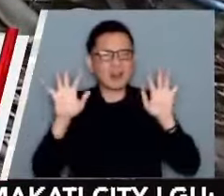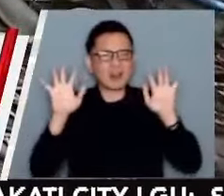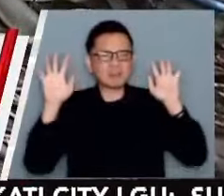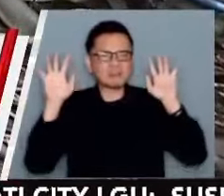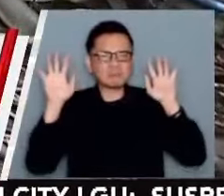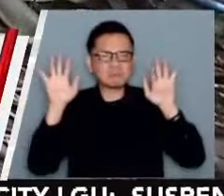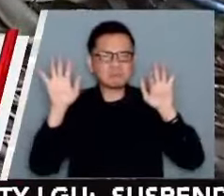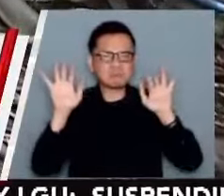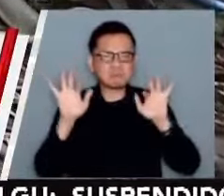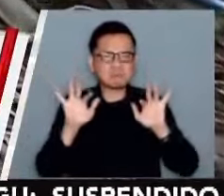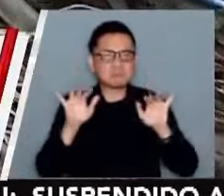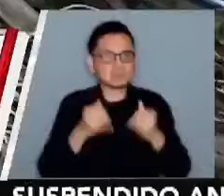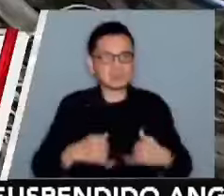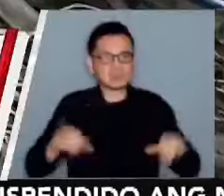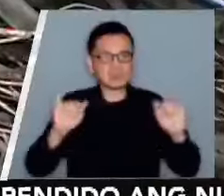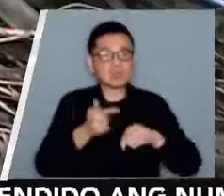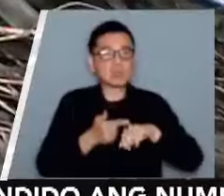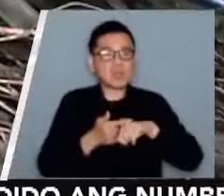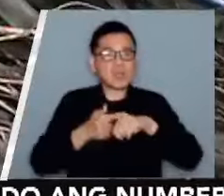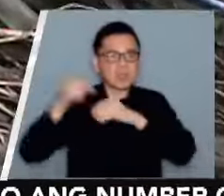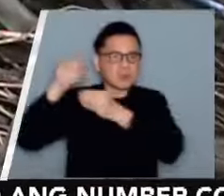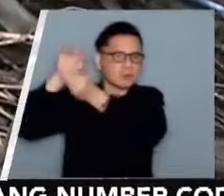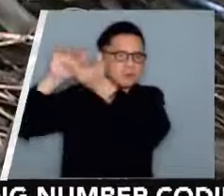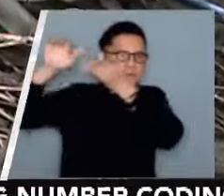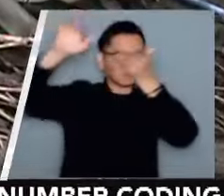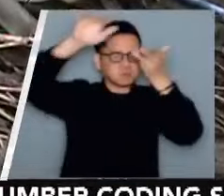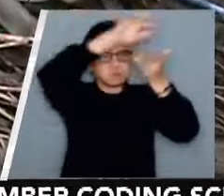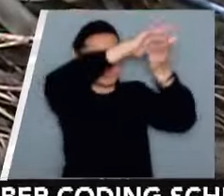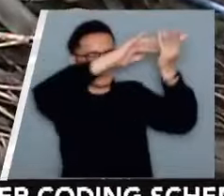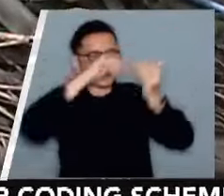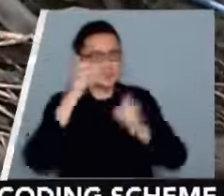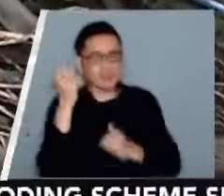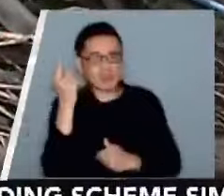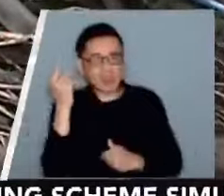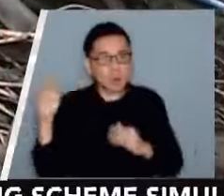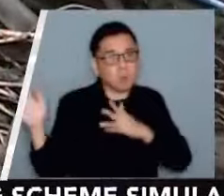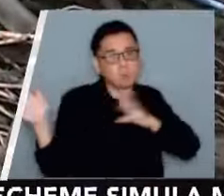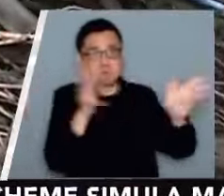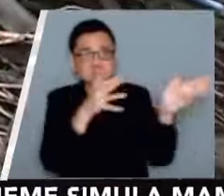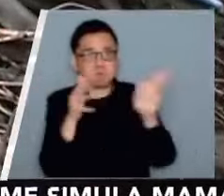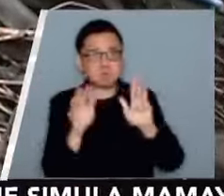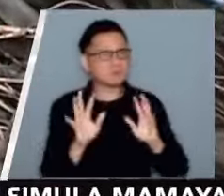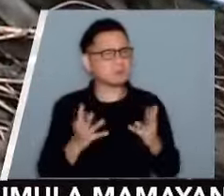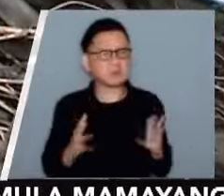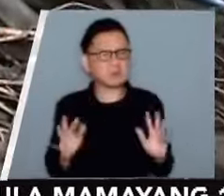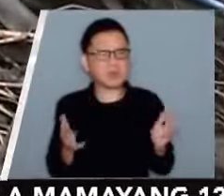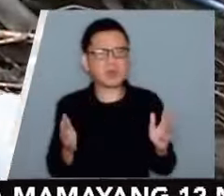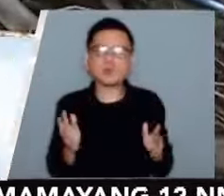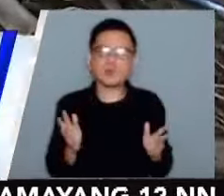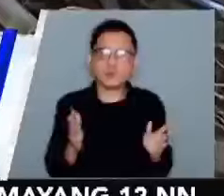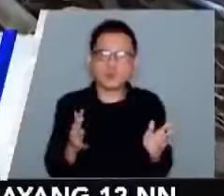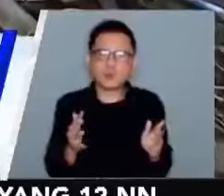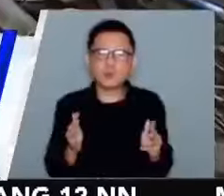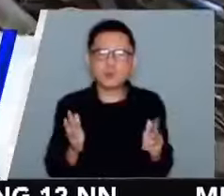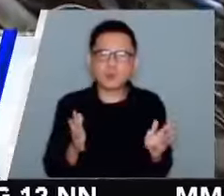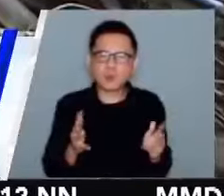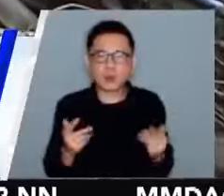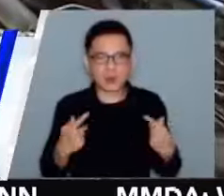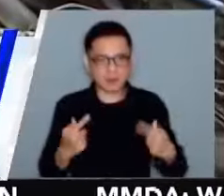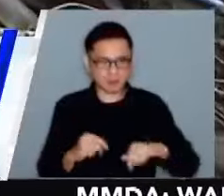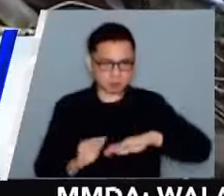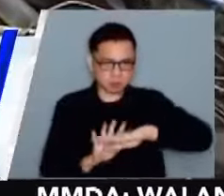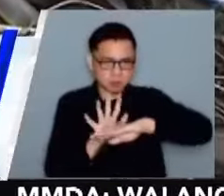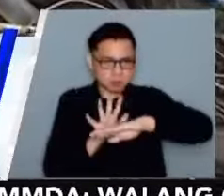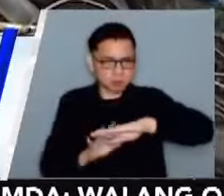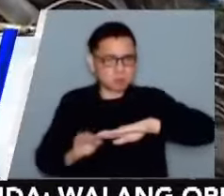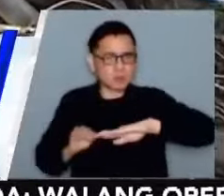na hindi na rin malakas yung mga hangin yung hangin na humahampas dito pero malakas pa rin po yung alon storm surge naging problema kahapon dito